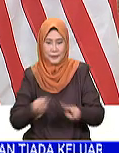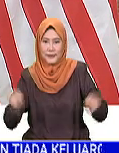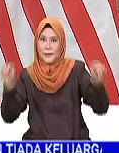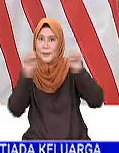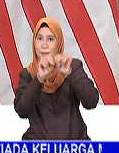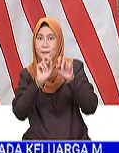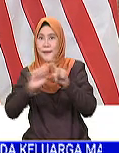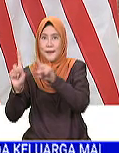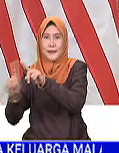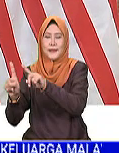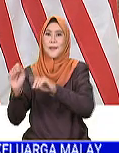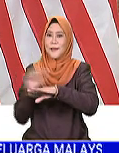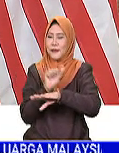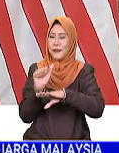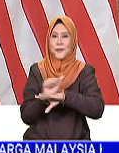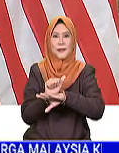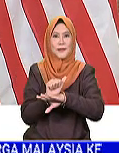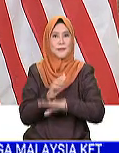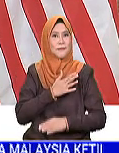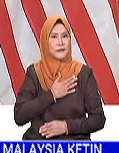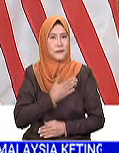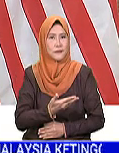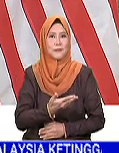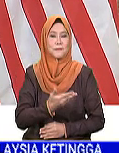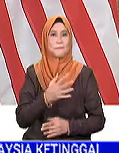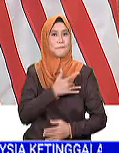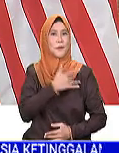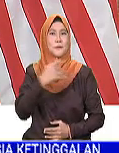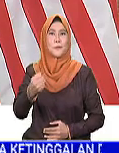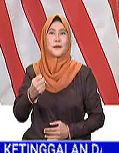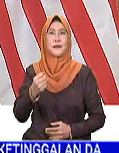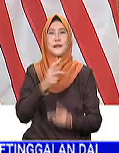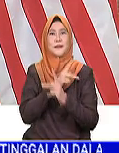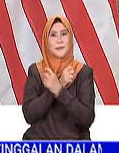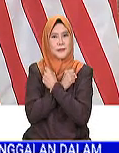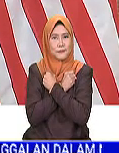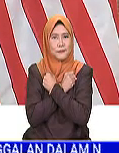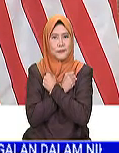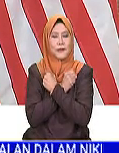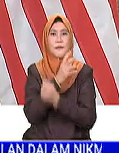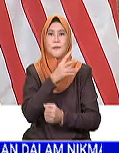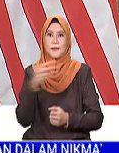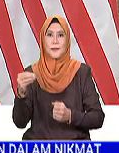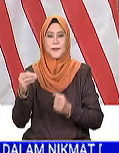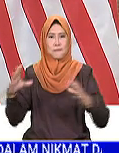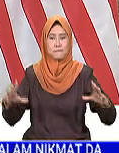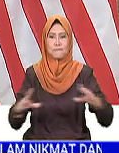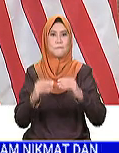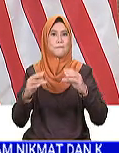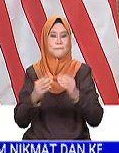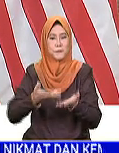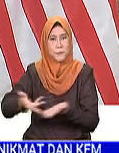seperti amalan ihsan, beriman, kasih sayang dan bermusyawarah.